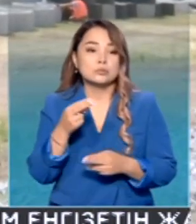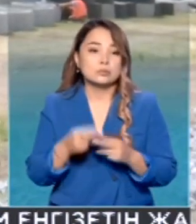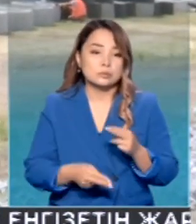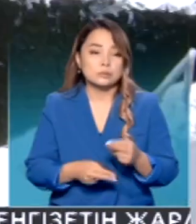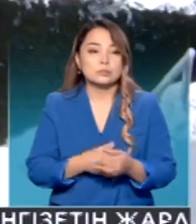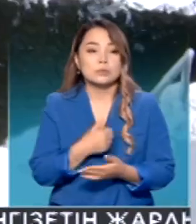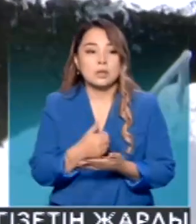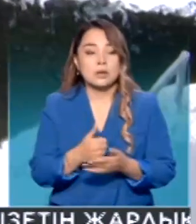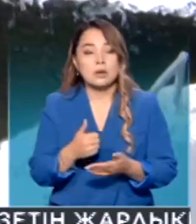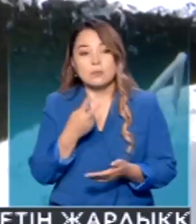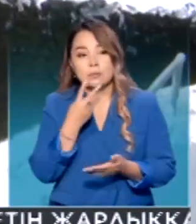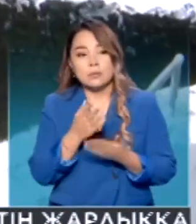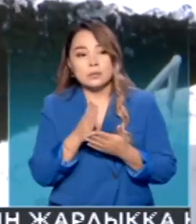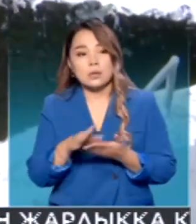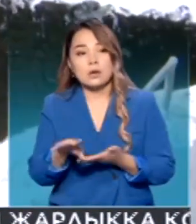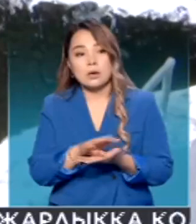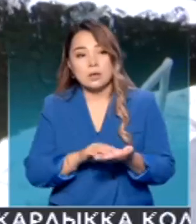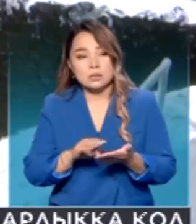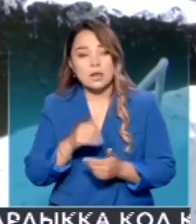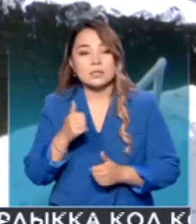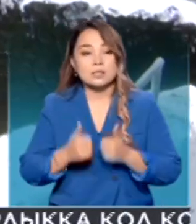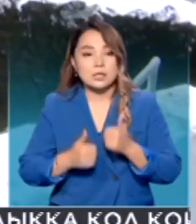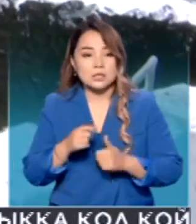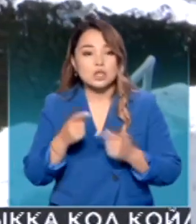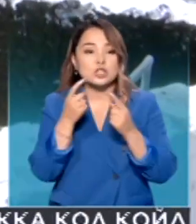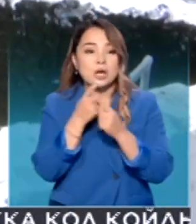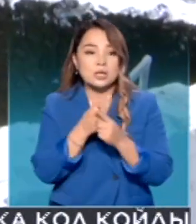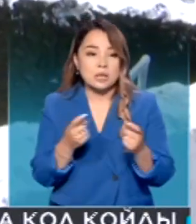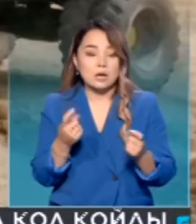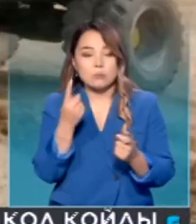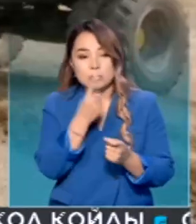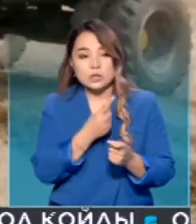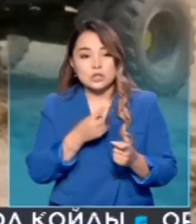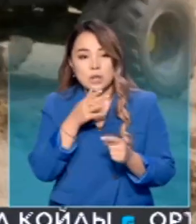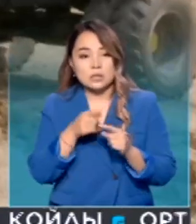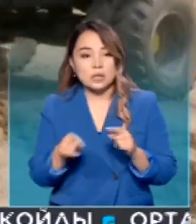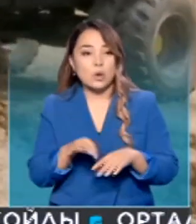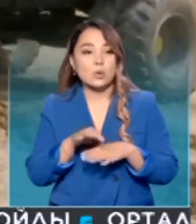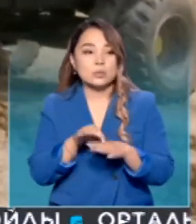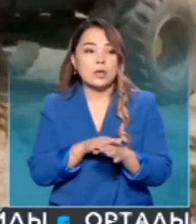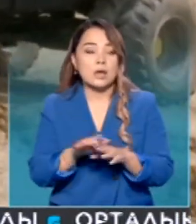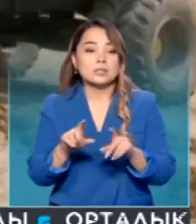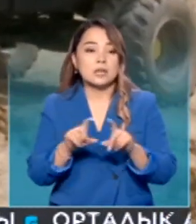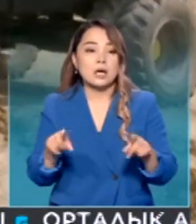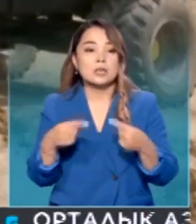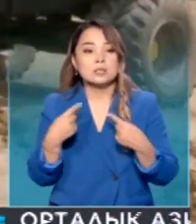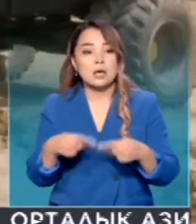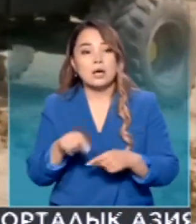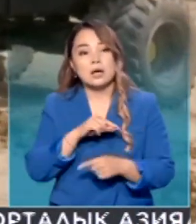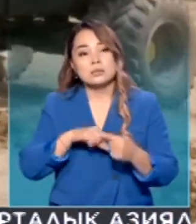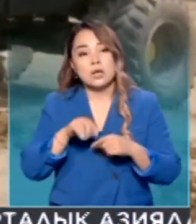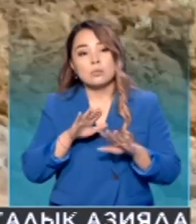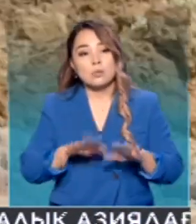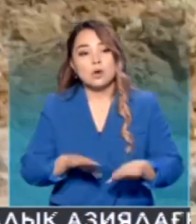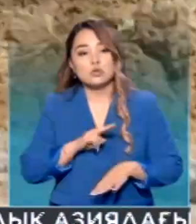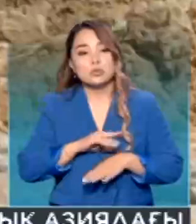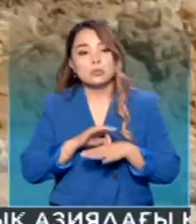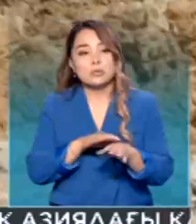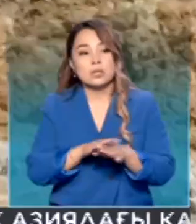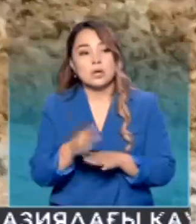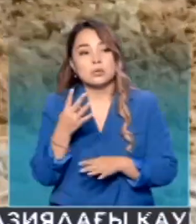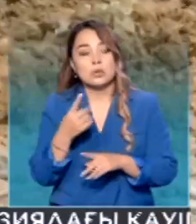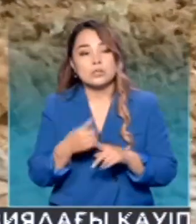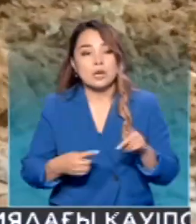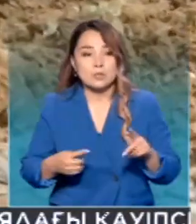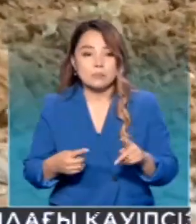бас мердігерді сотқа беріп, қайта тендер жариялағанша арада 1 жыл өткен. Қазір нысанда басқа кәсіпорын жұмыс істеп жатыр. 4,5